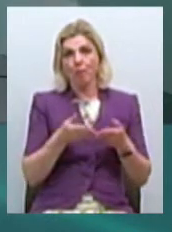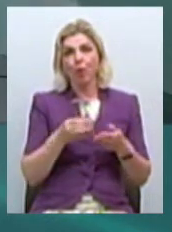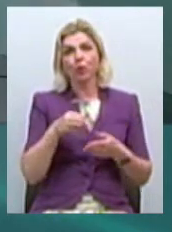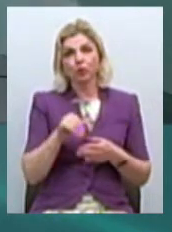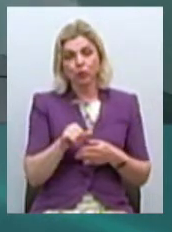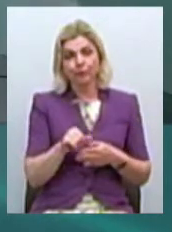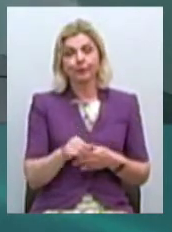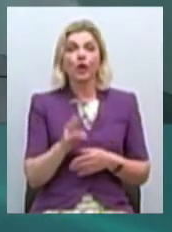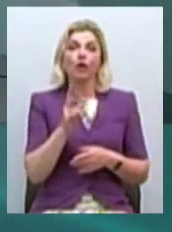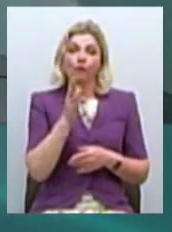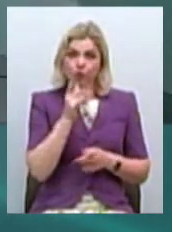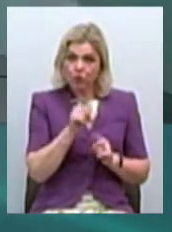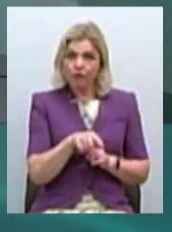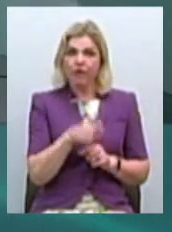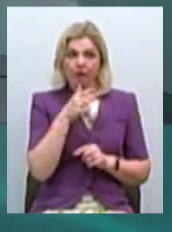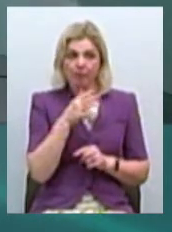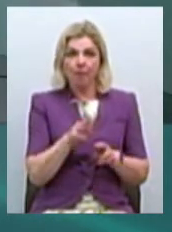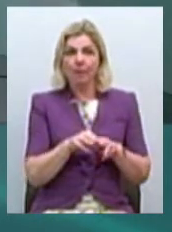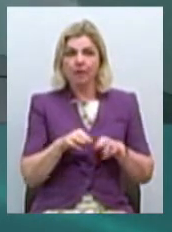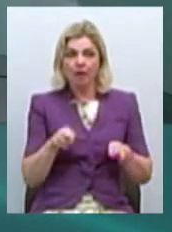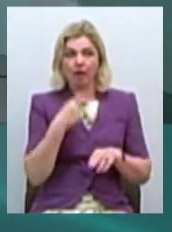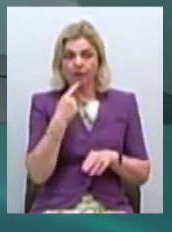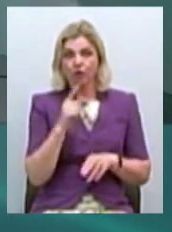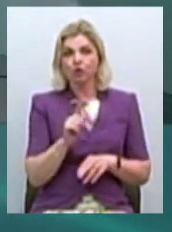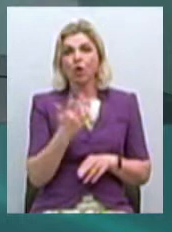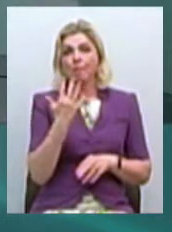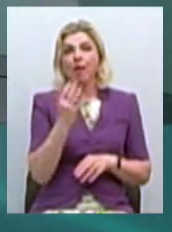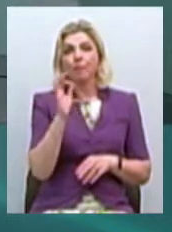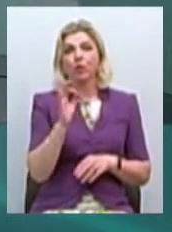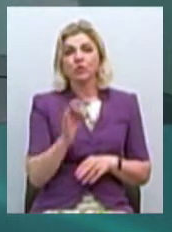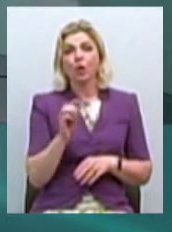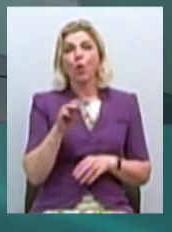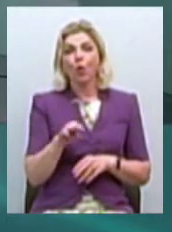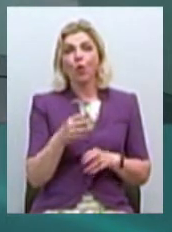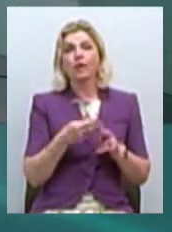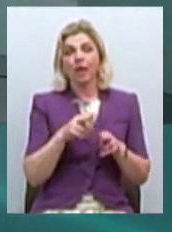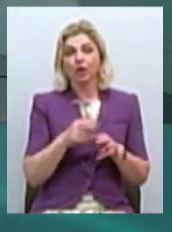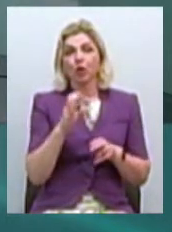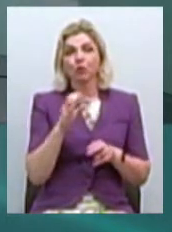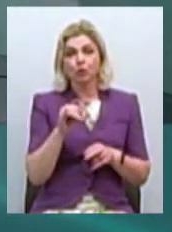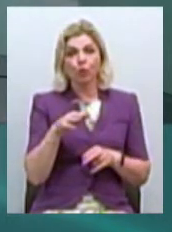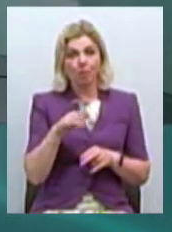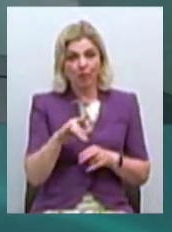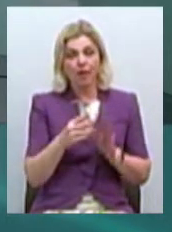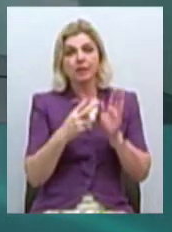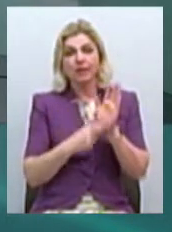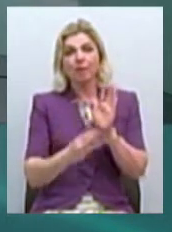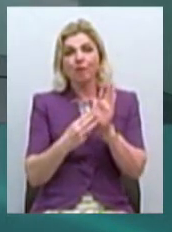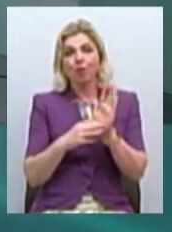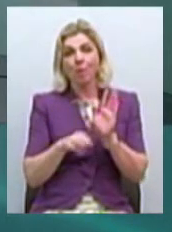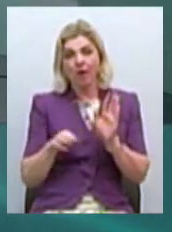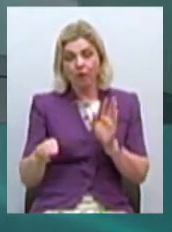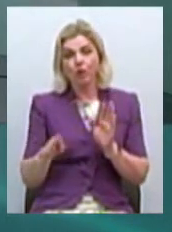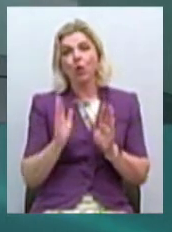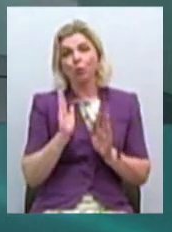время министерство говорит, что вот 5% от этой суммы, то есть там 78 миллионов, может,